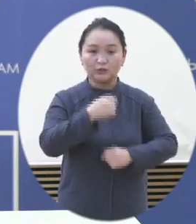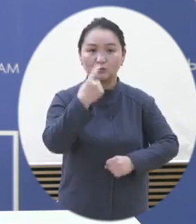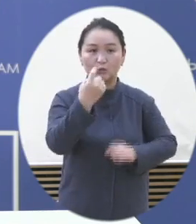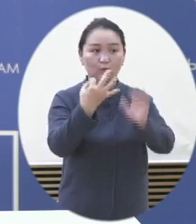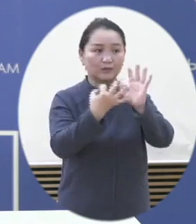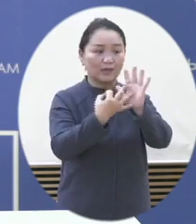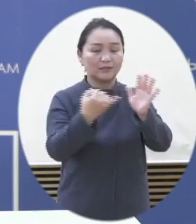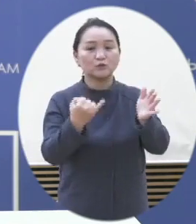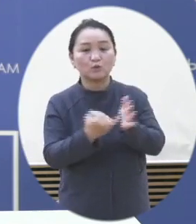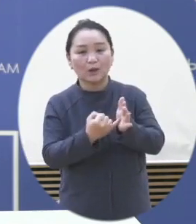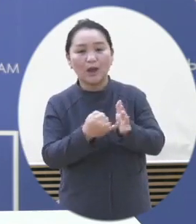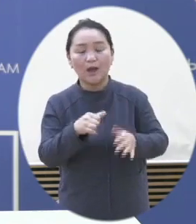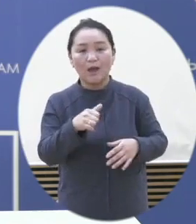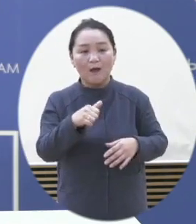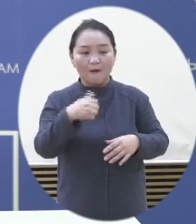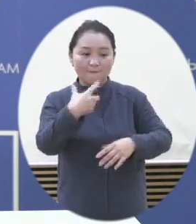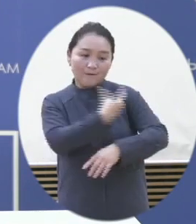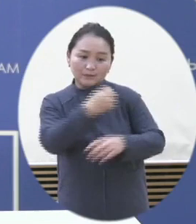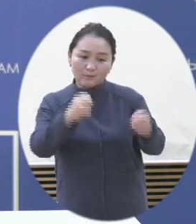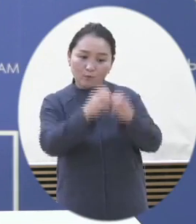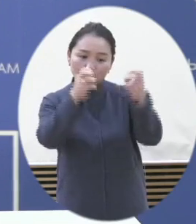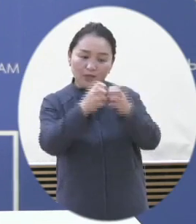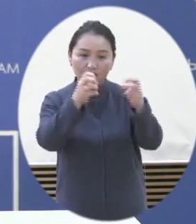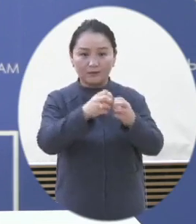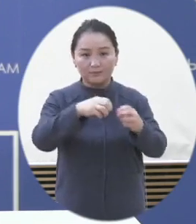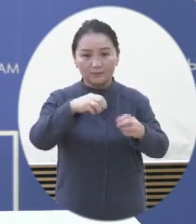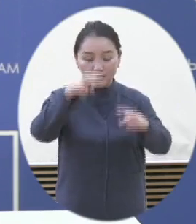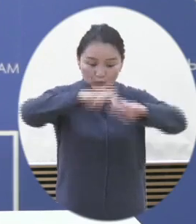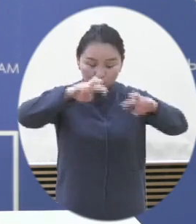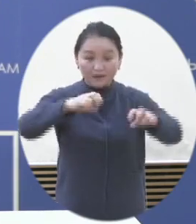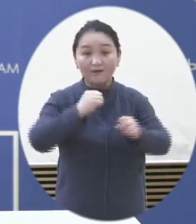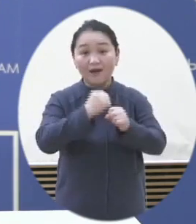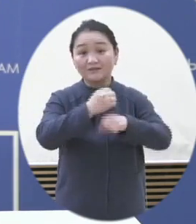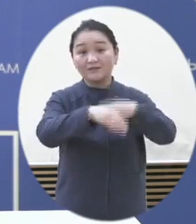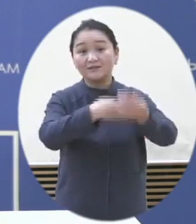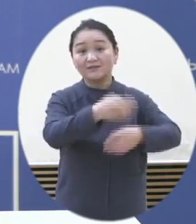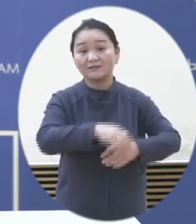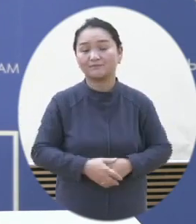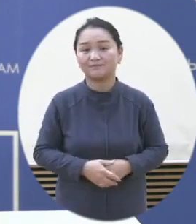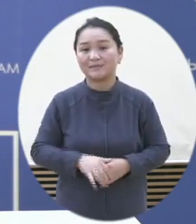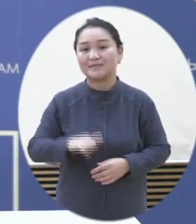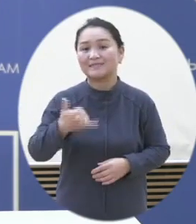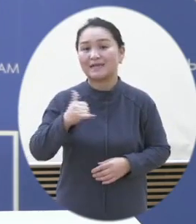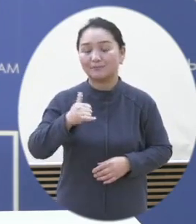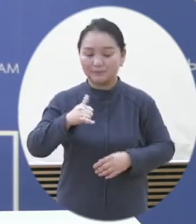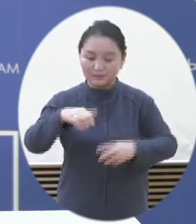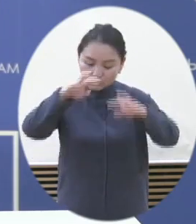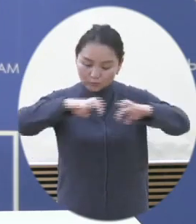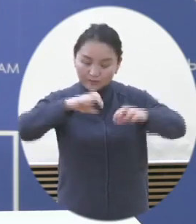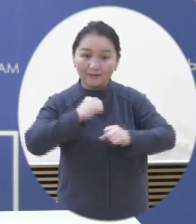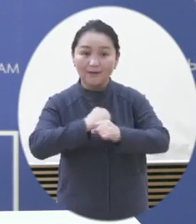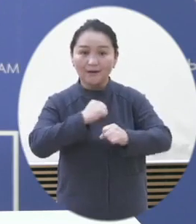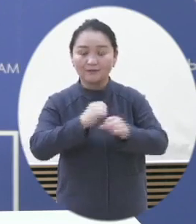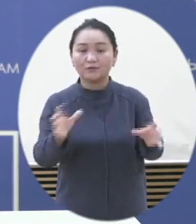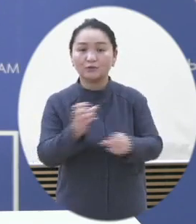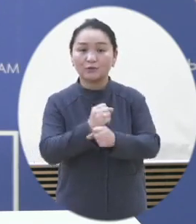вакцин бүтээх турших судалгааны ажлууд бол хийгдэж байна. За бид нэр та бүхэн зарим бас судалгааны олон улсын судалгааны ажлыг